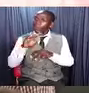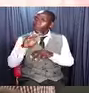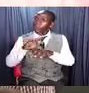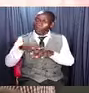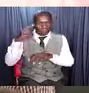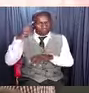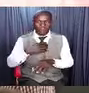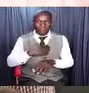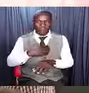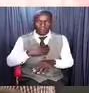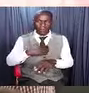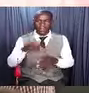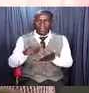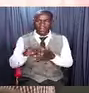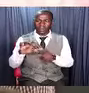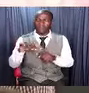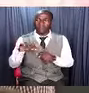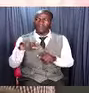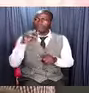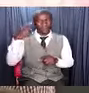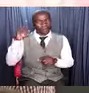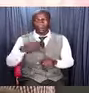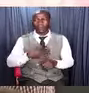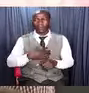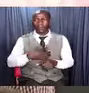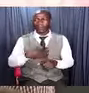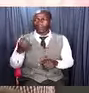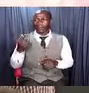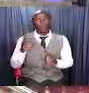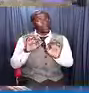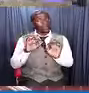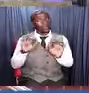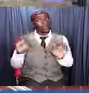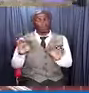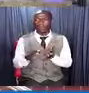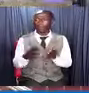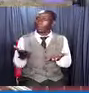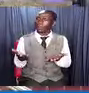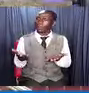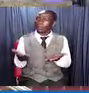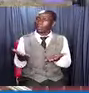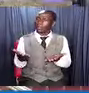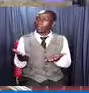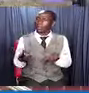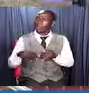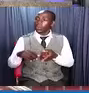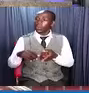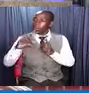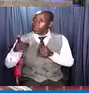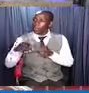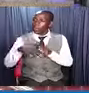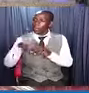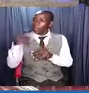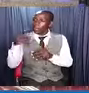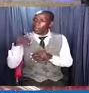it's Mariamu, not for the visitor. Mgeni. It's not for the visitor. Na hela hatuna. And we don't have money. Enda kwa mama